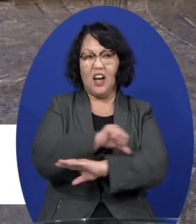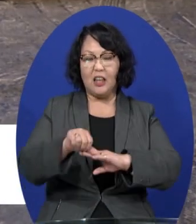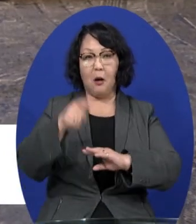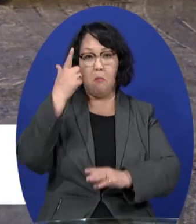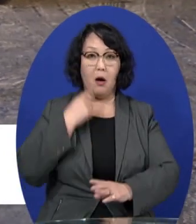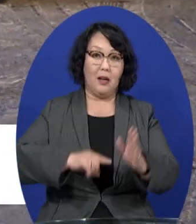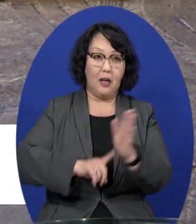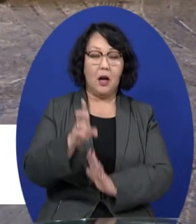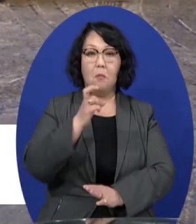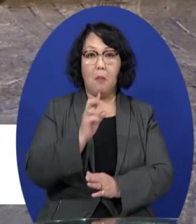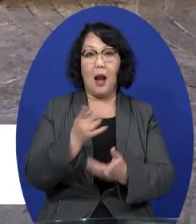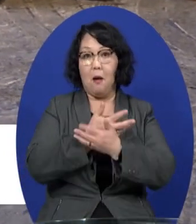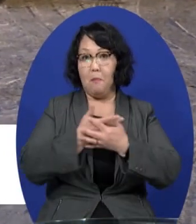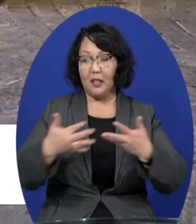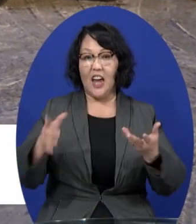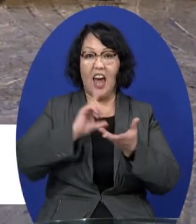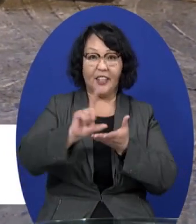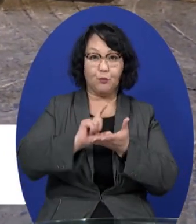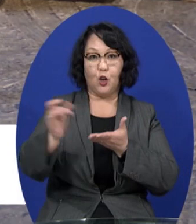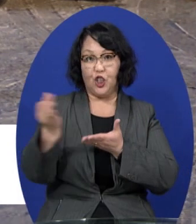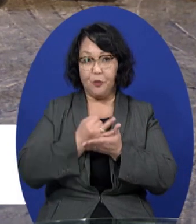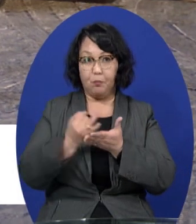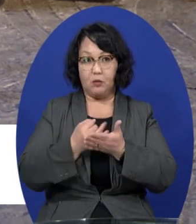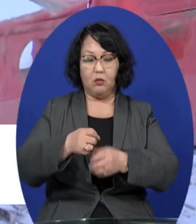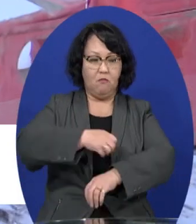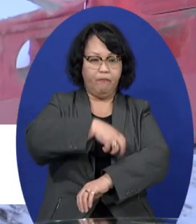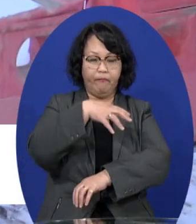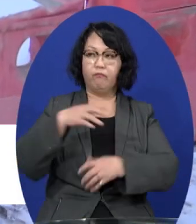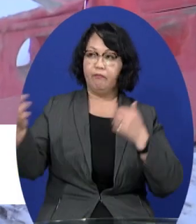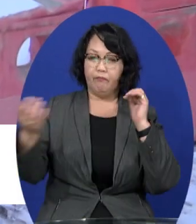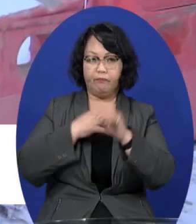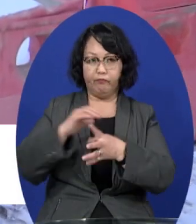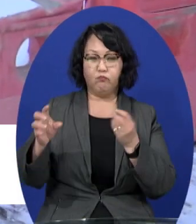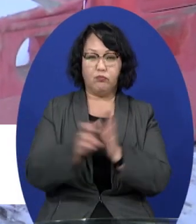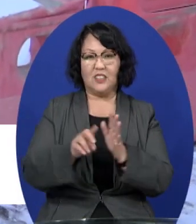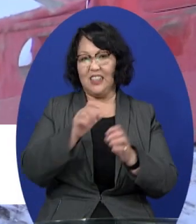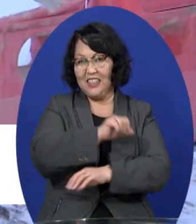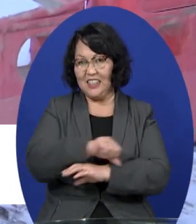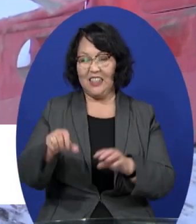эхлэн бараа бүтээгдэхүүний экспорт импортыг хийх боломжтой байх юм. Харин хилийн